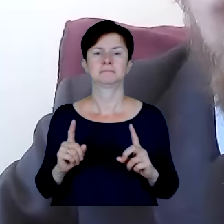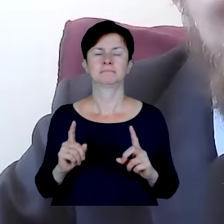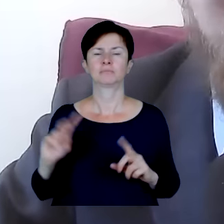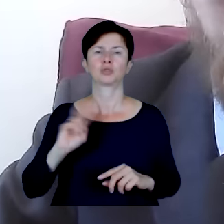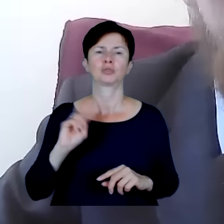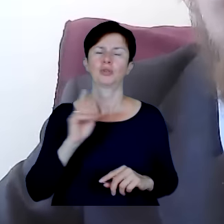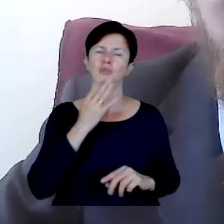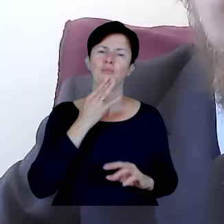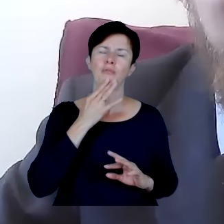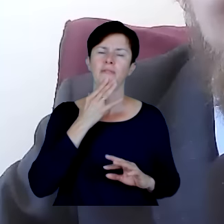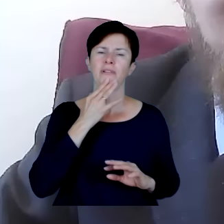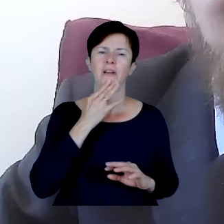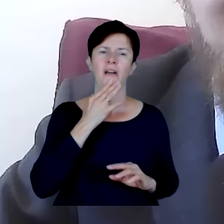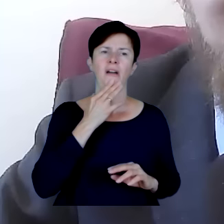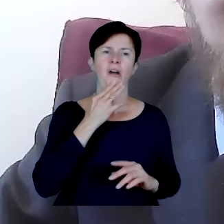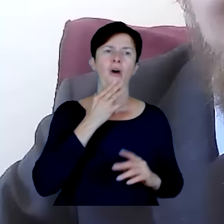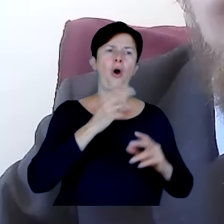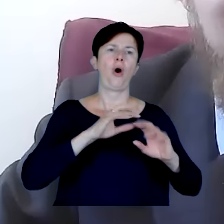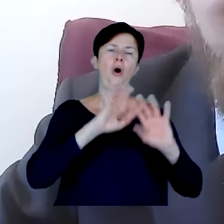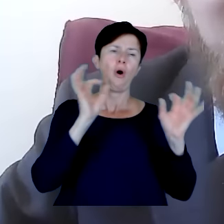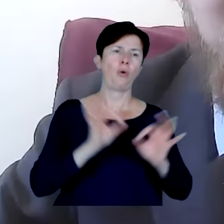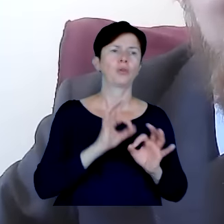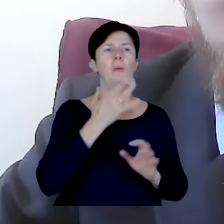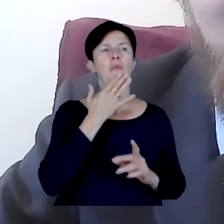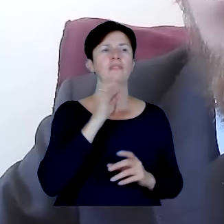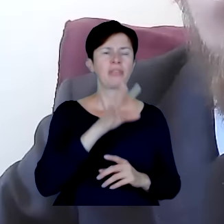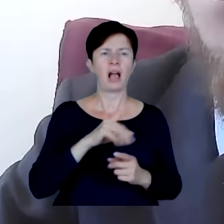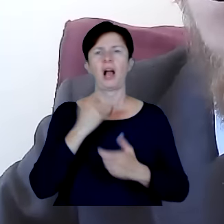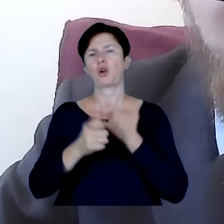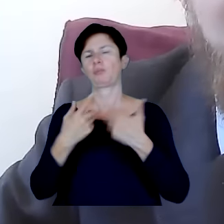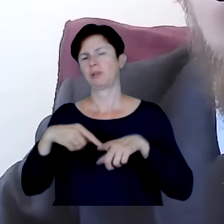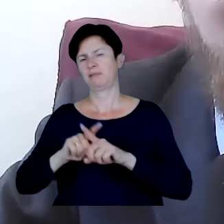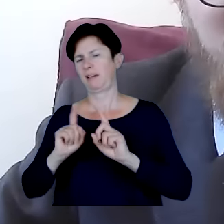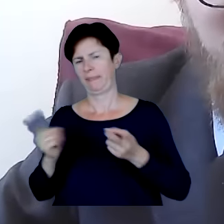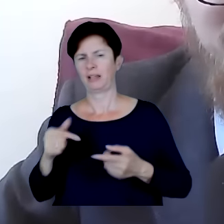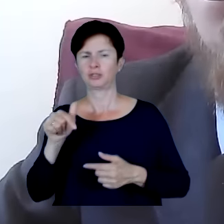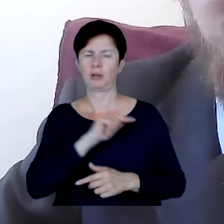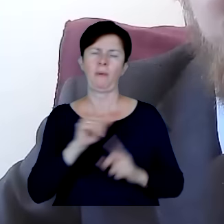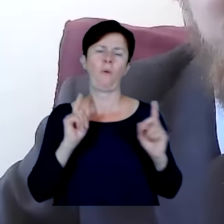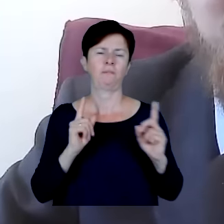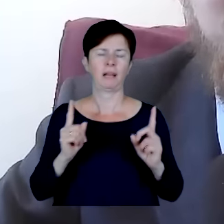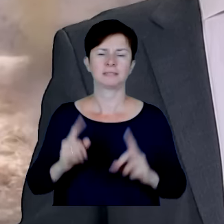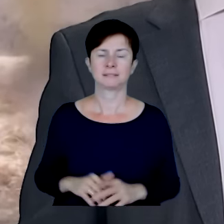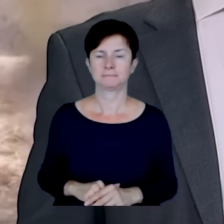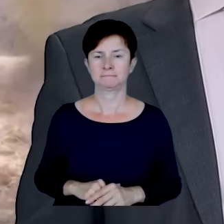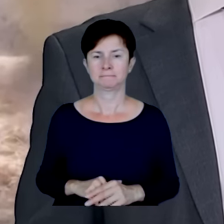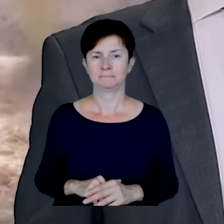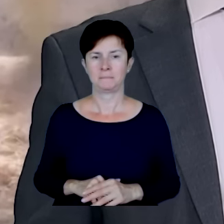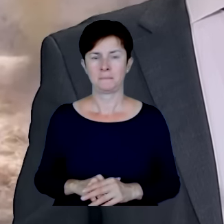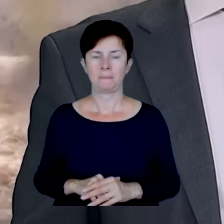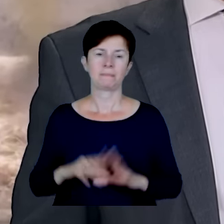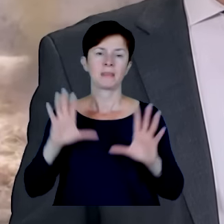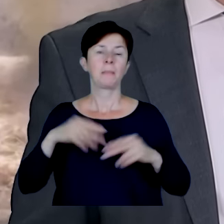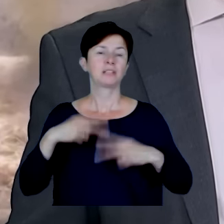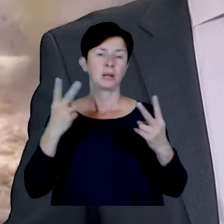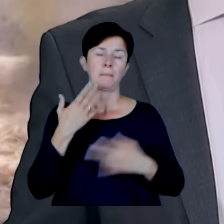różnych farbowanych obrońców granic, których na pewno się teraz bardzo dużo w Europie pojawiło. Panie redaktorze, bardzo serdecznie